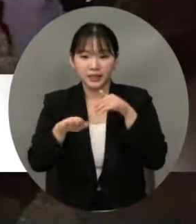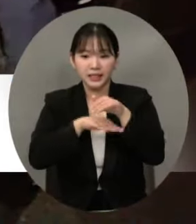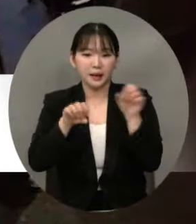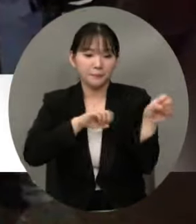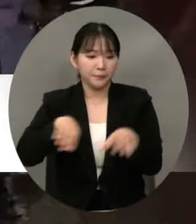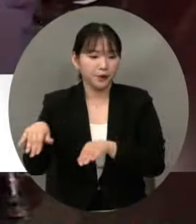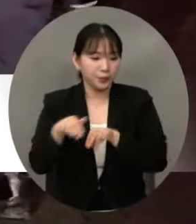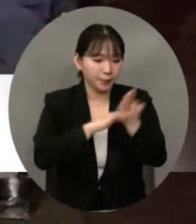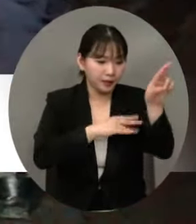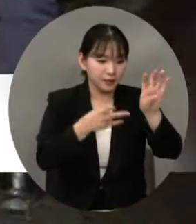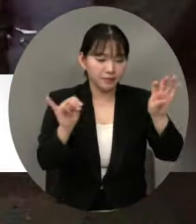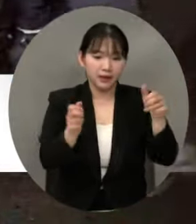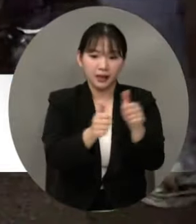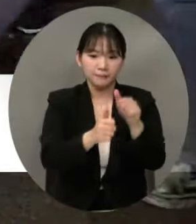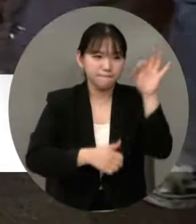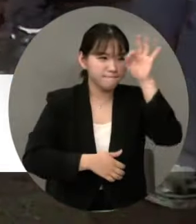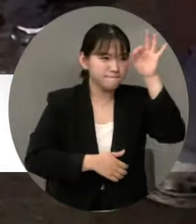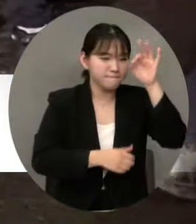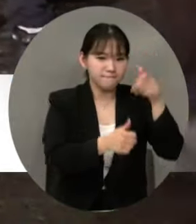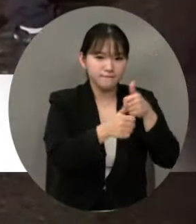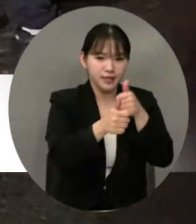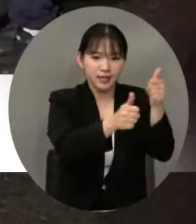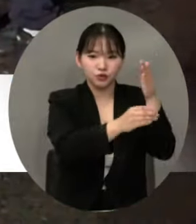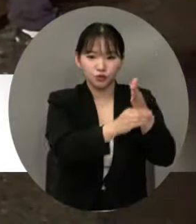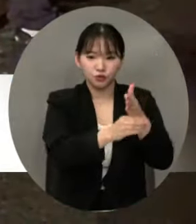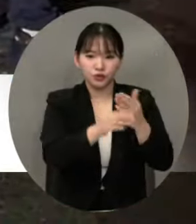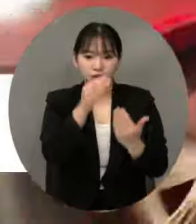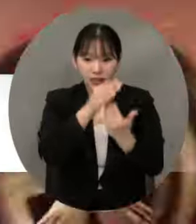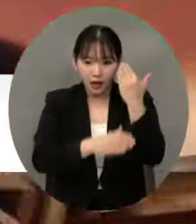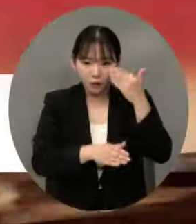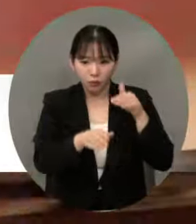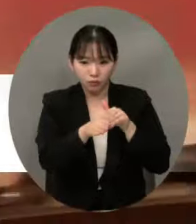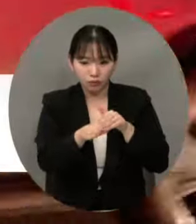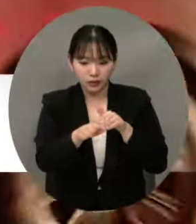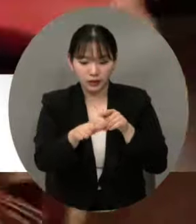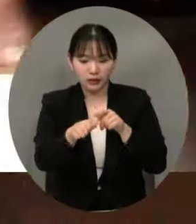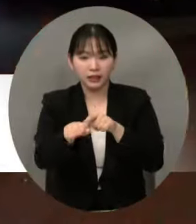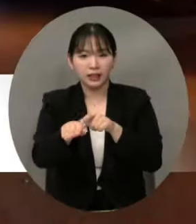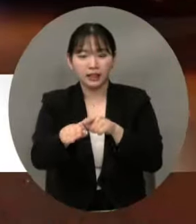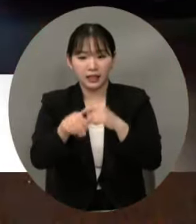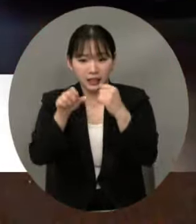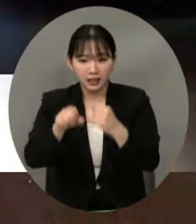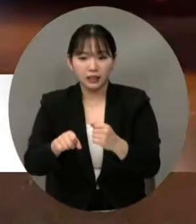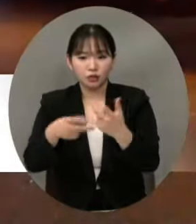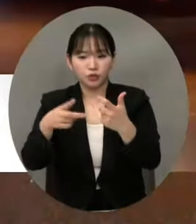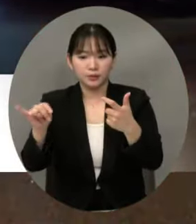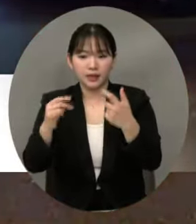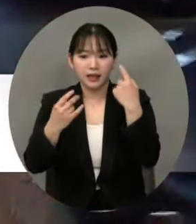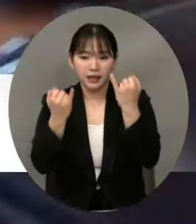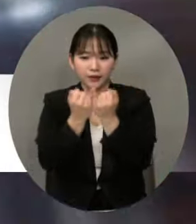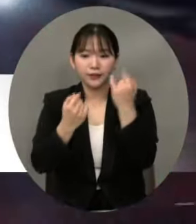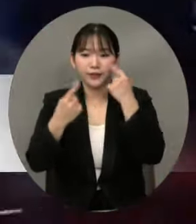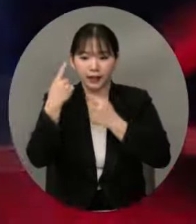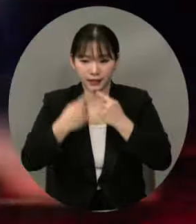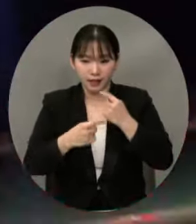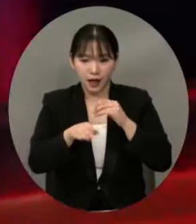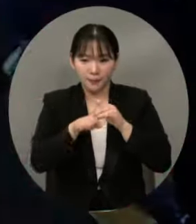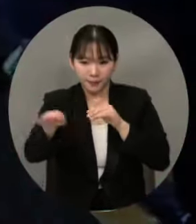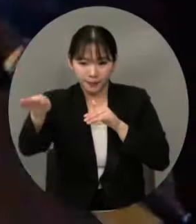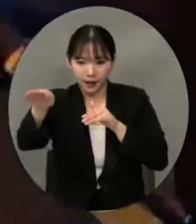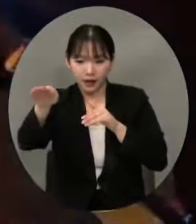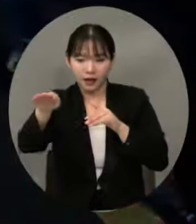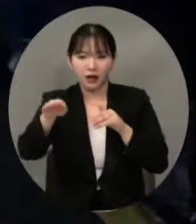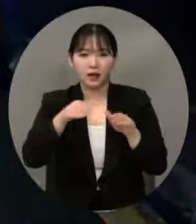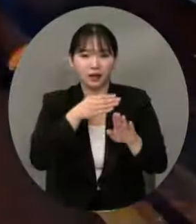달아난 40대 남성을 쫓고 있습니다 이사고로 부딪친 차량이 타고 있던 60대 여성이 부상을 입었으며 밀려난 차량에